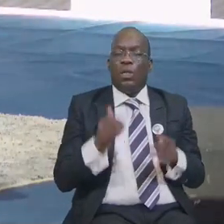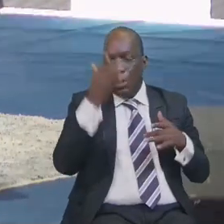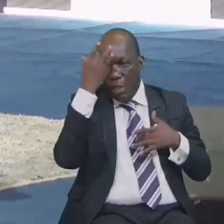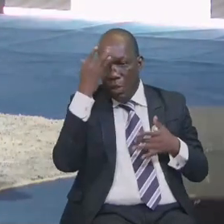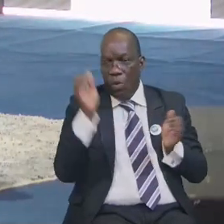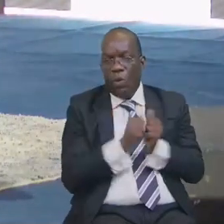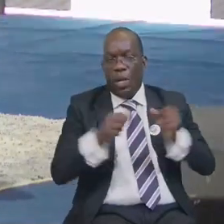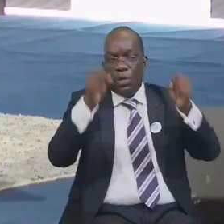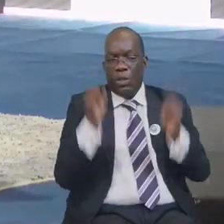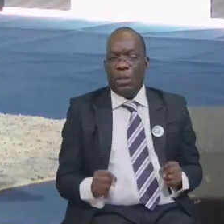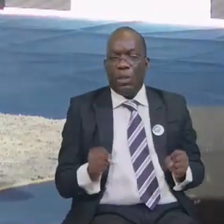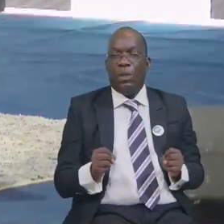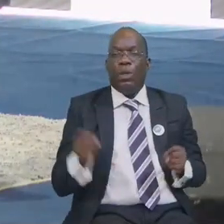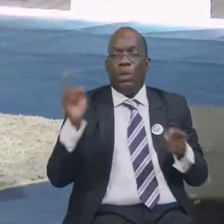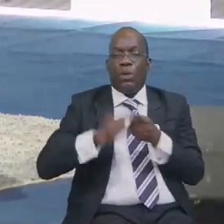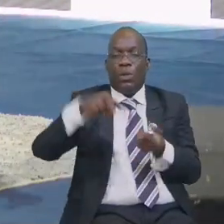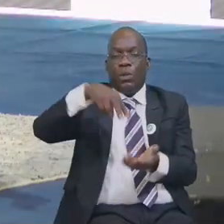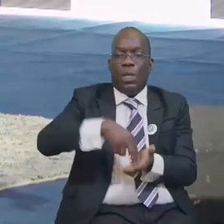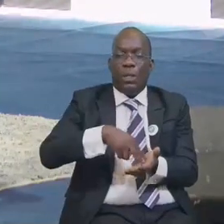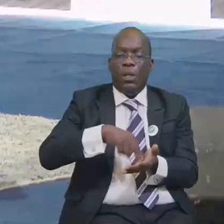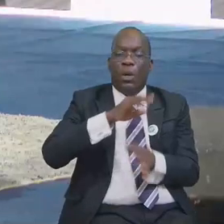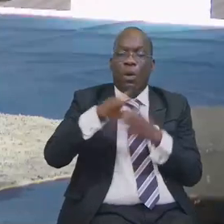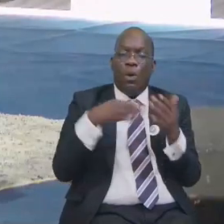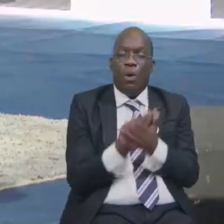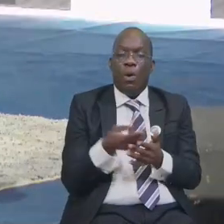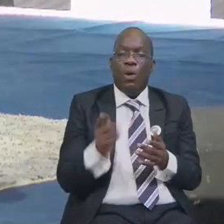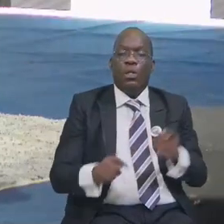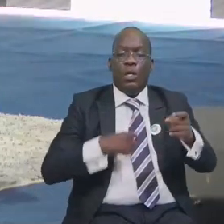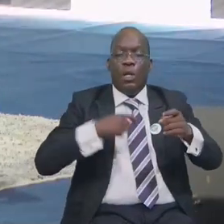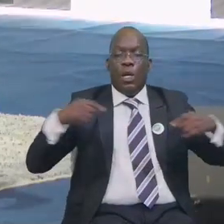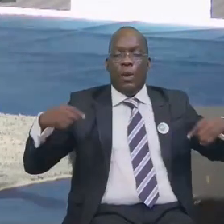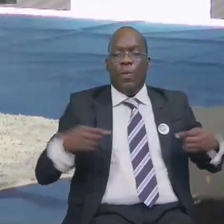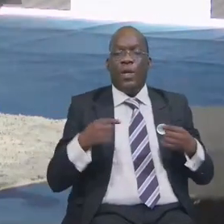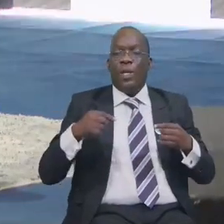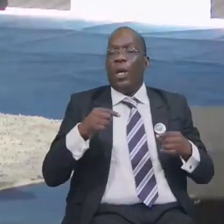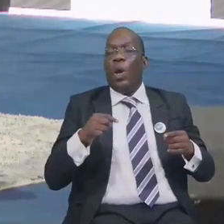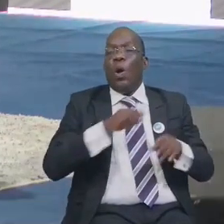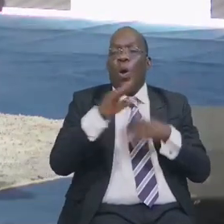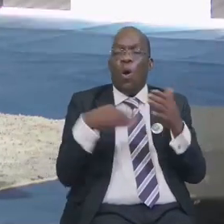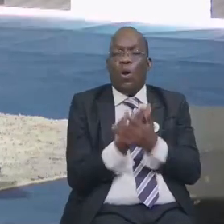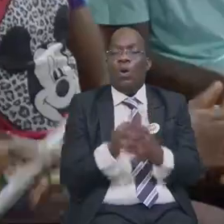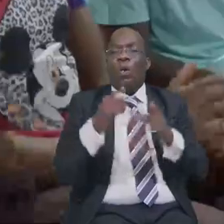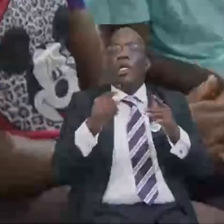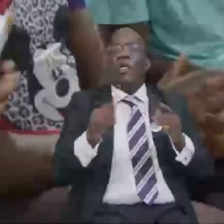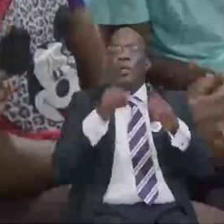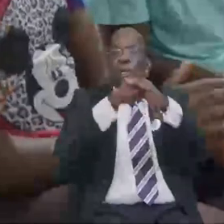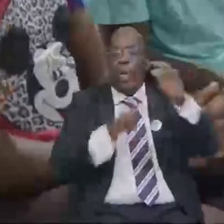pas de force, même pour se lever, toutes ces plaies sur le corps, instantanément, elles étaient guéries.